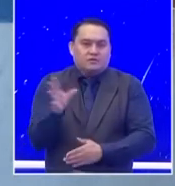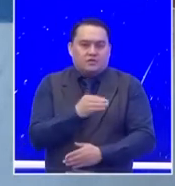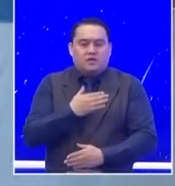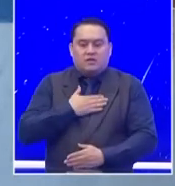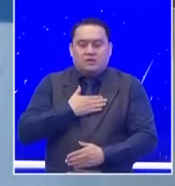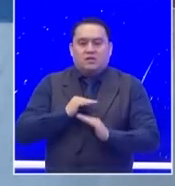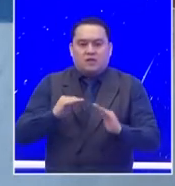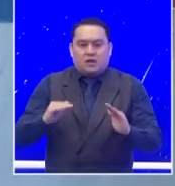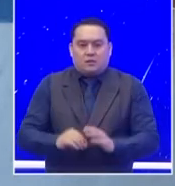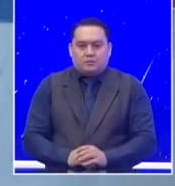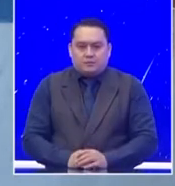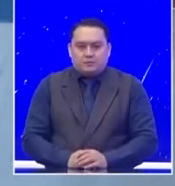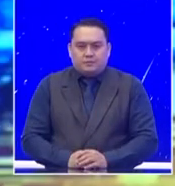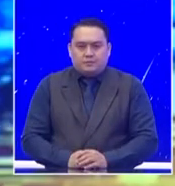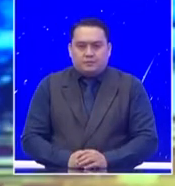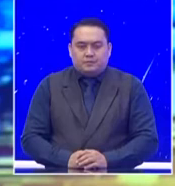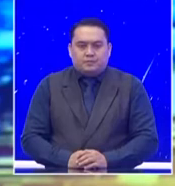наших ребят.